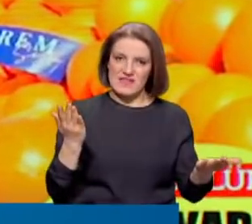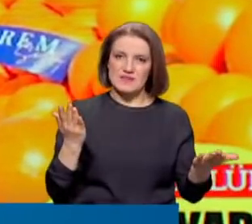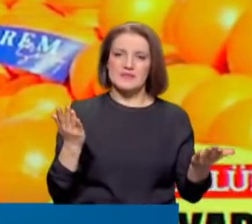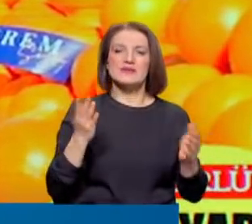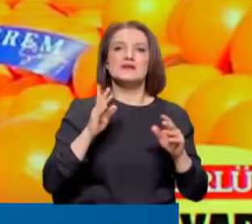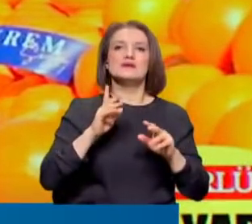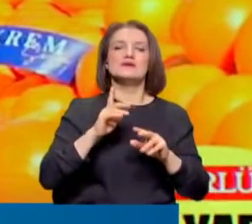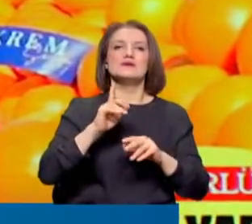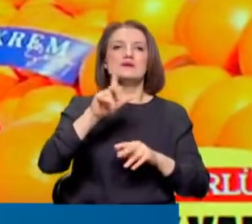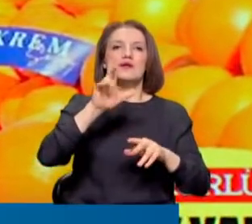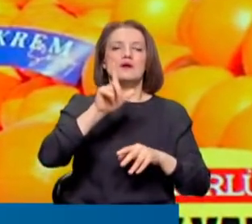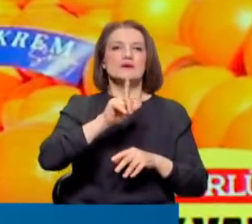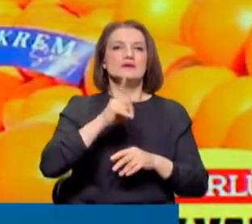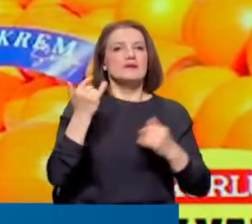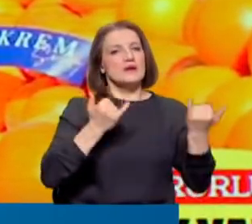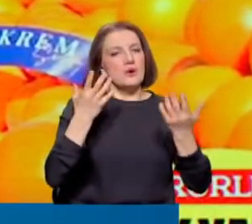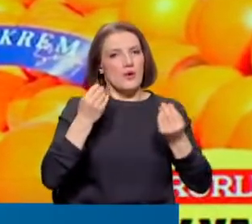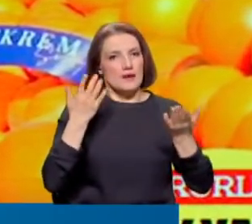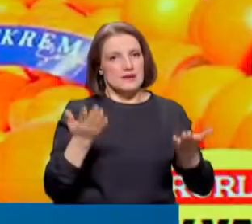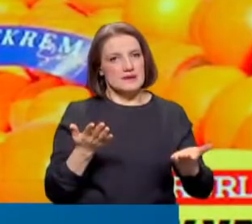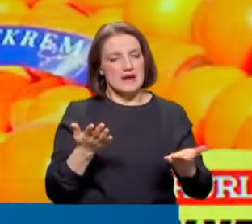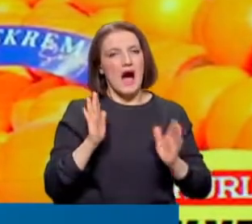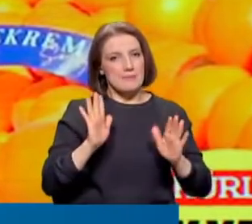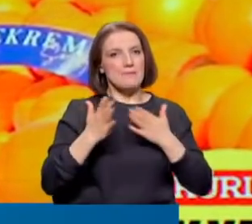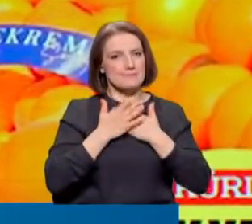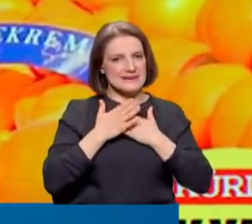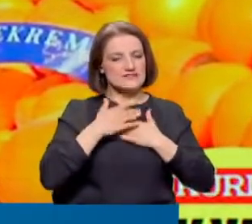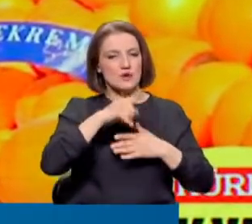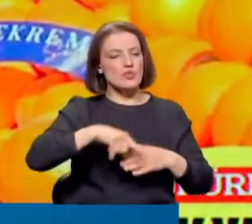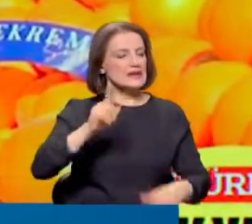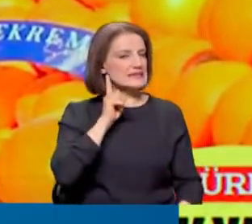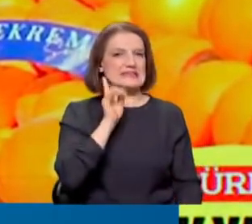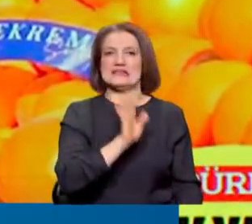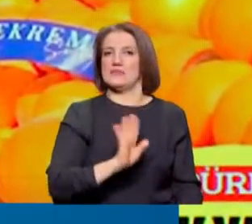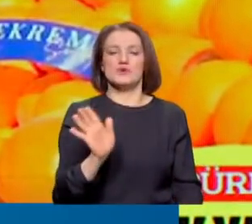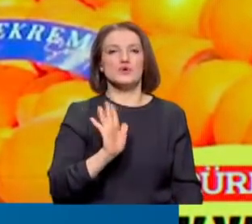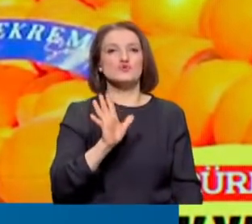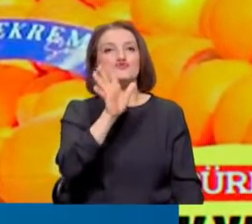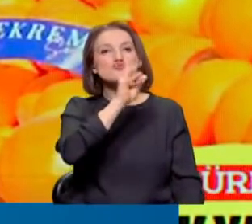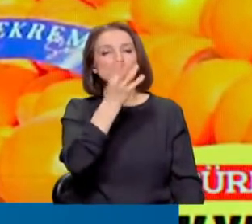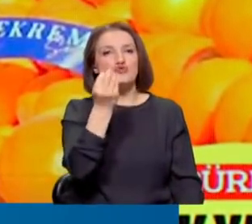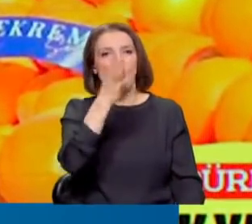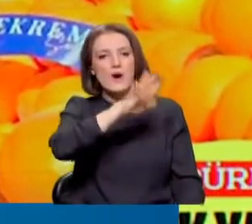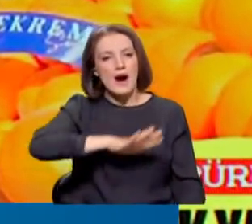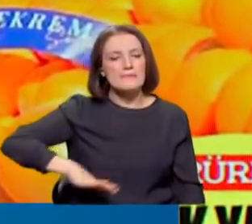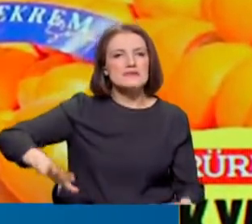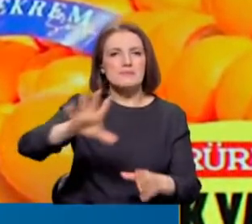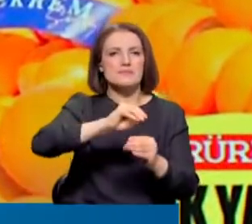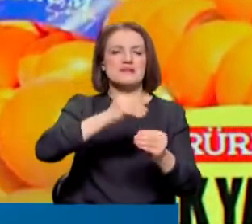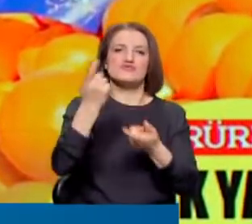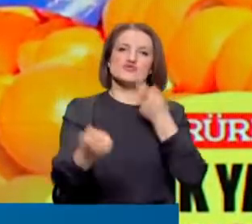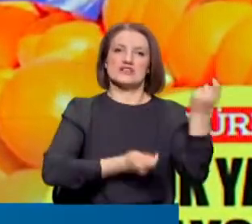ifadeler kullanan Kılıç loblar olabilir ama biz onları dinlemiyoruz Çok kapsamlı bir çalışma